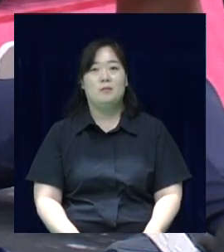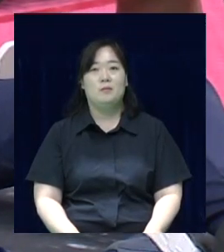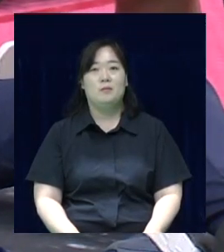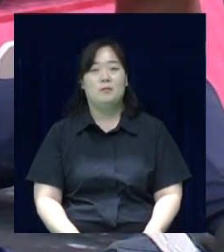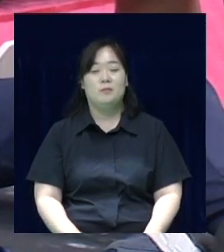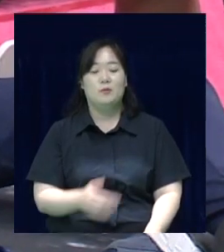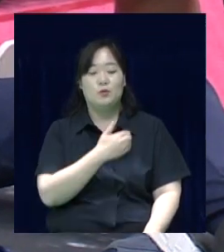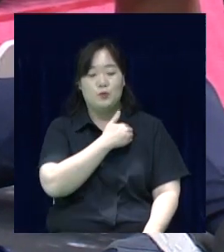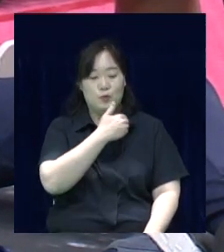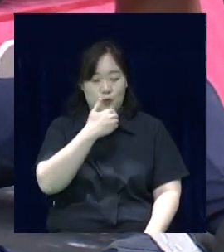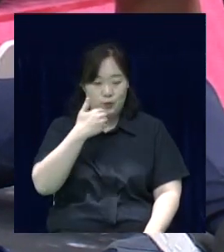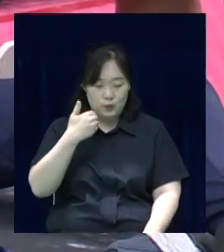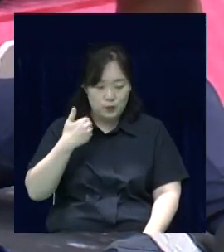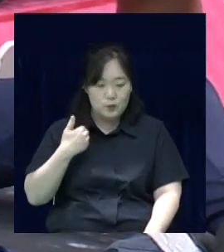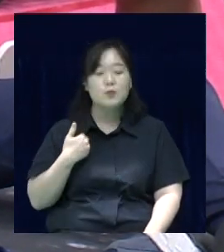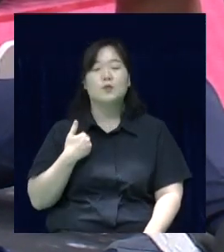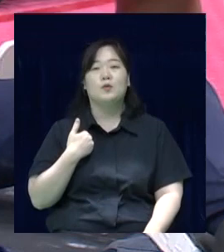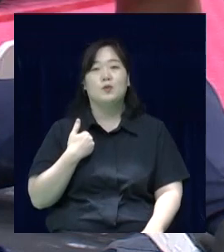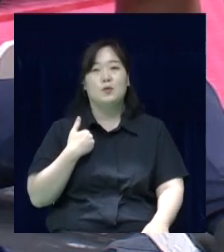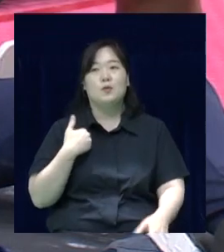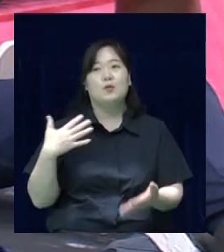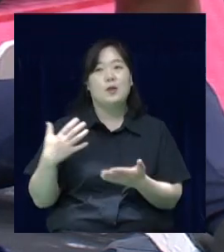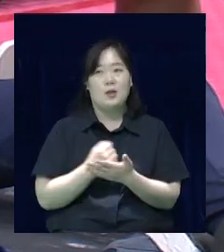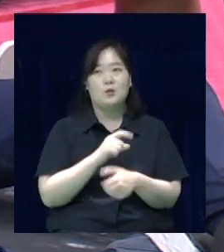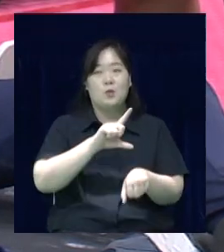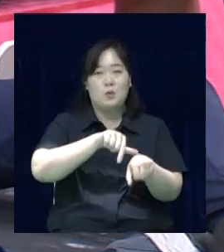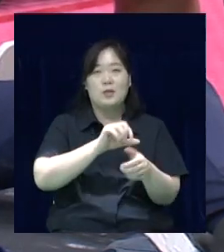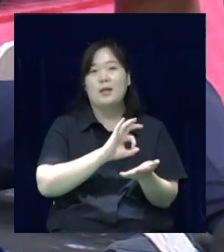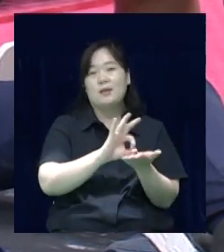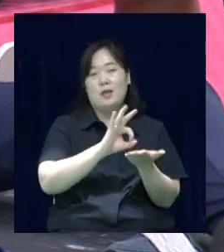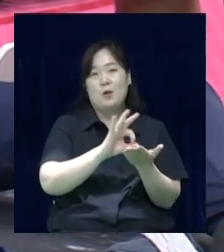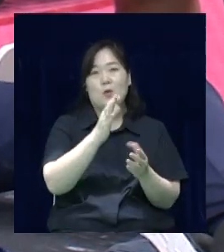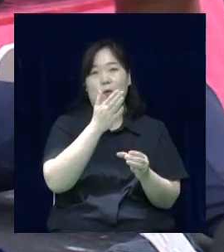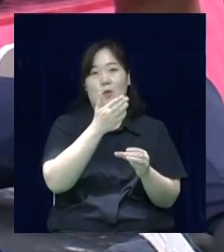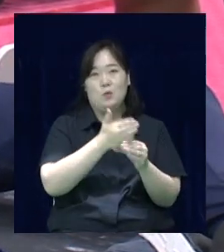충분히 여유를 갖고 시간을 사용하고 있는 문정훈 선수.